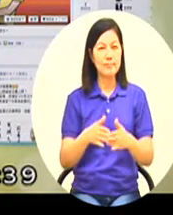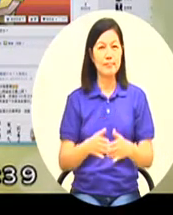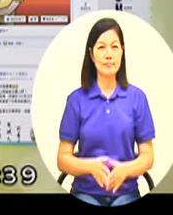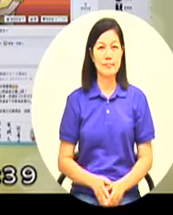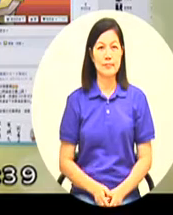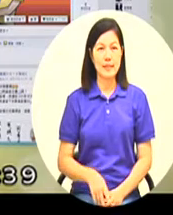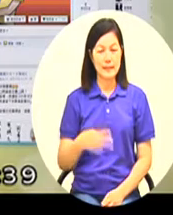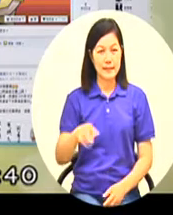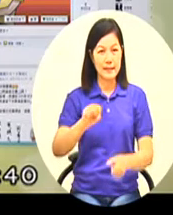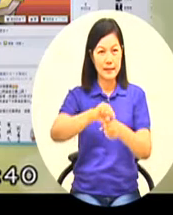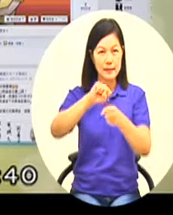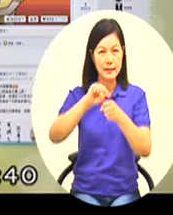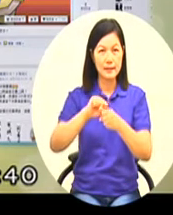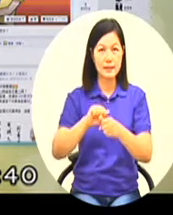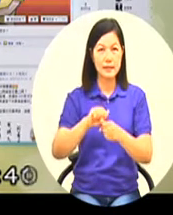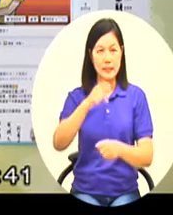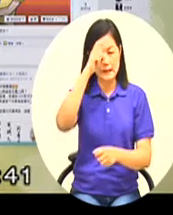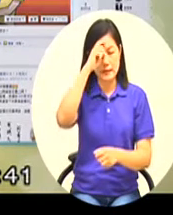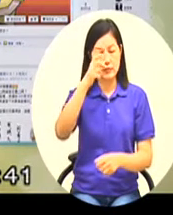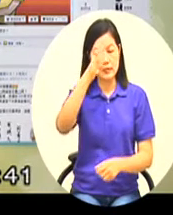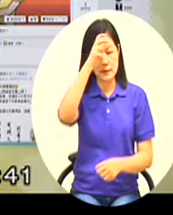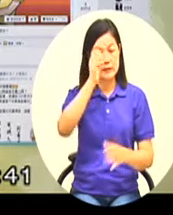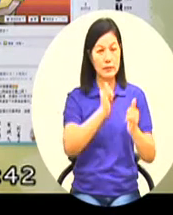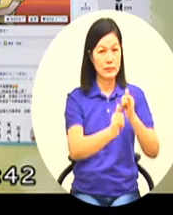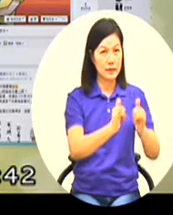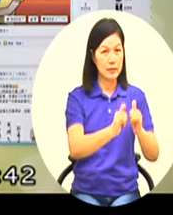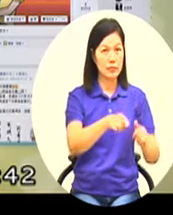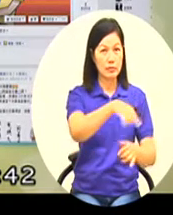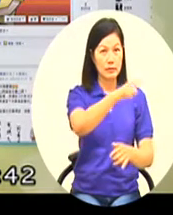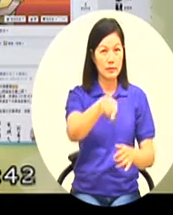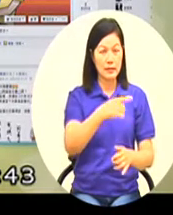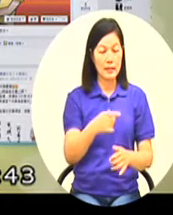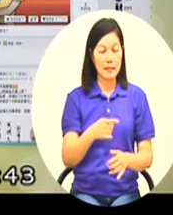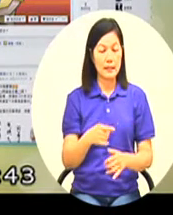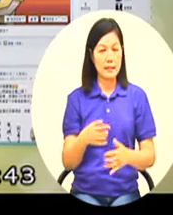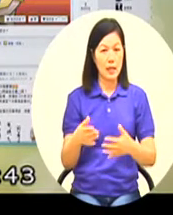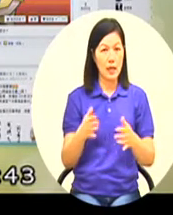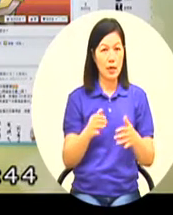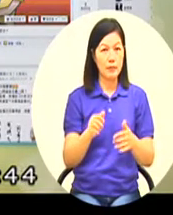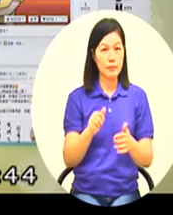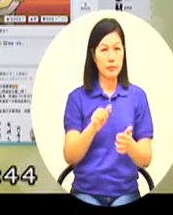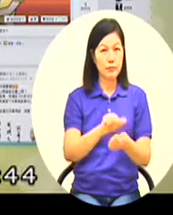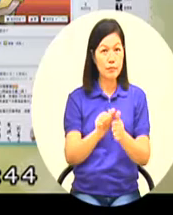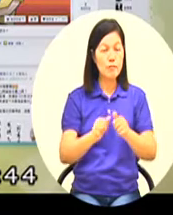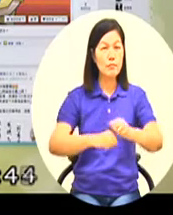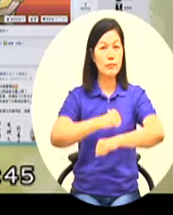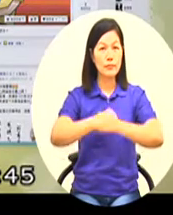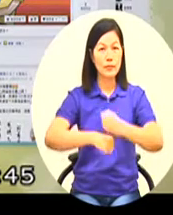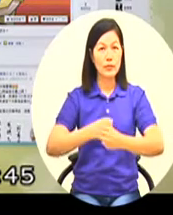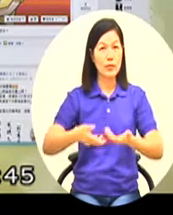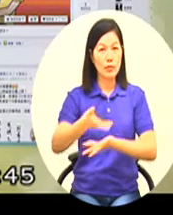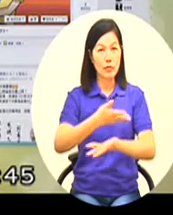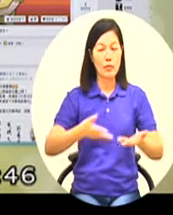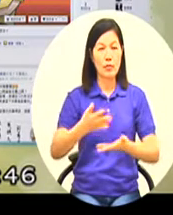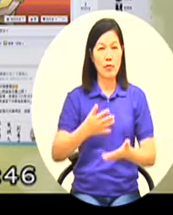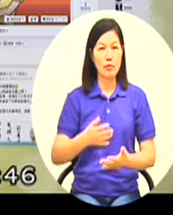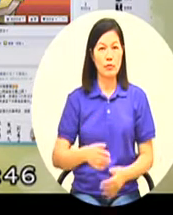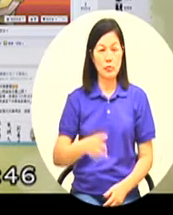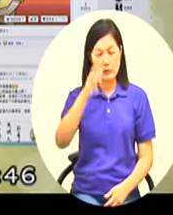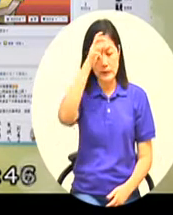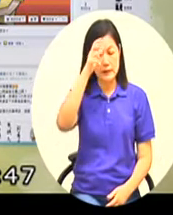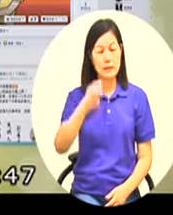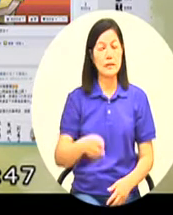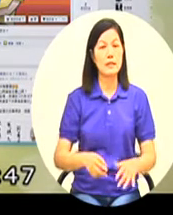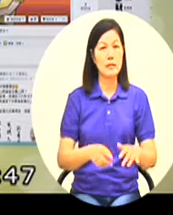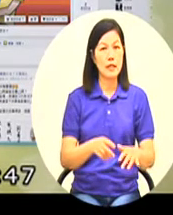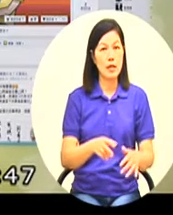也增加，为了增加警民的互动，让民众了解警察执法实际上所面临的